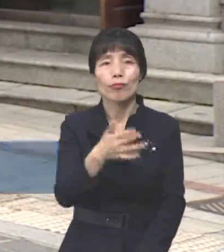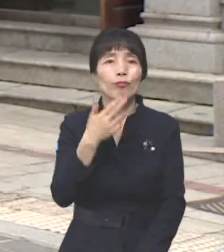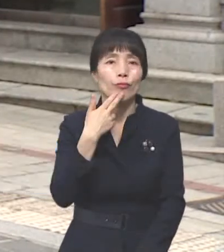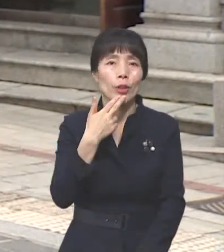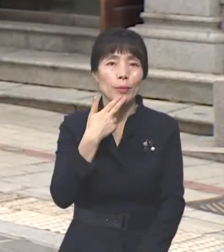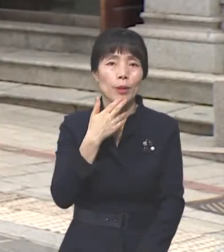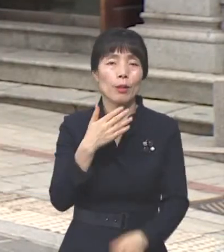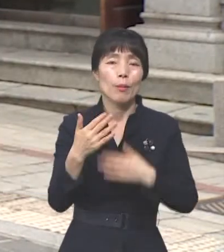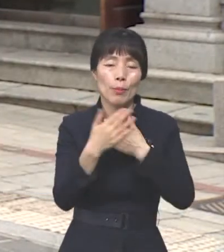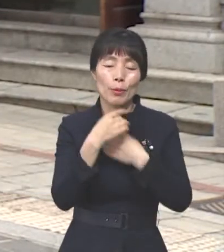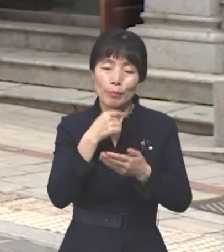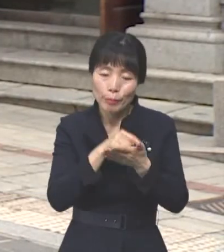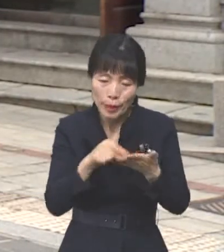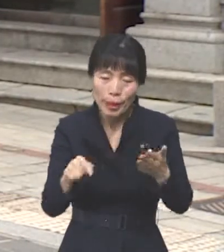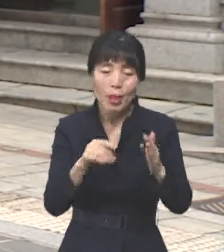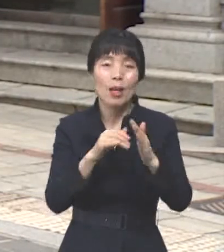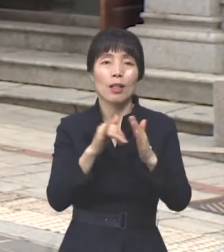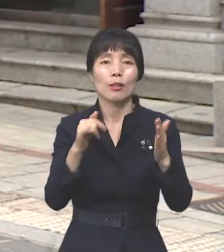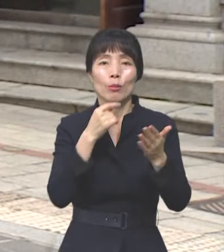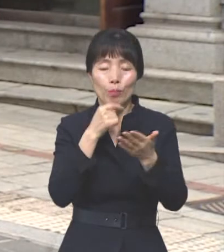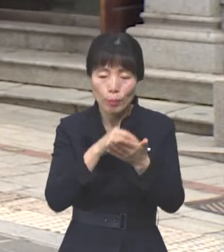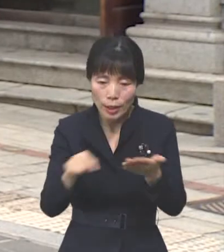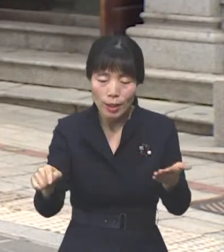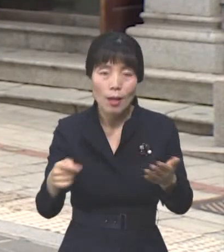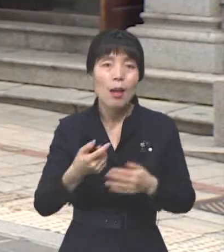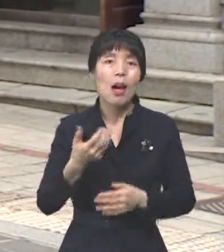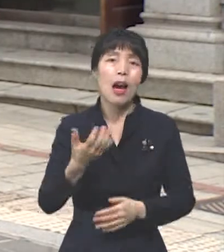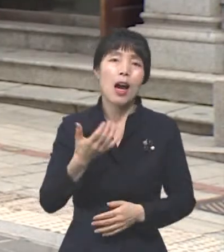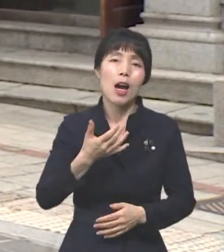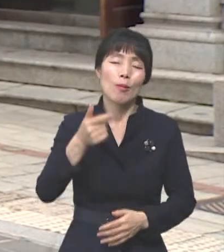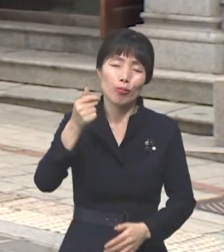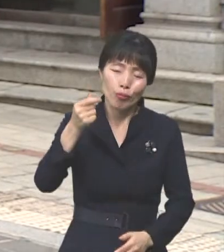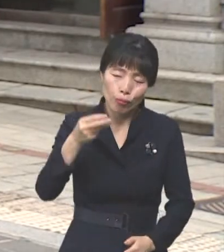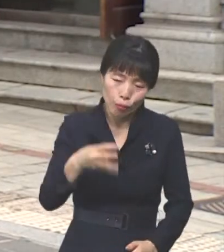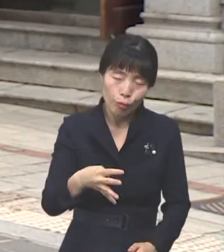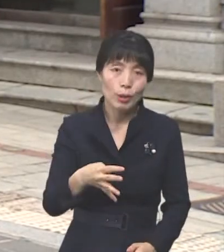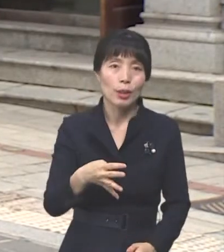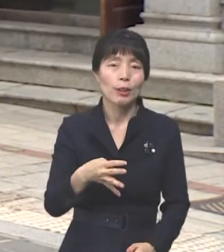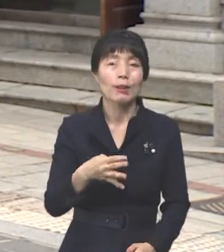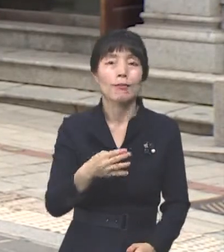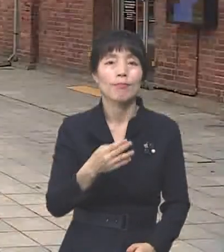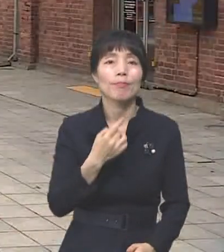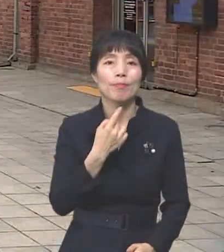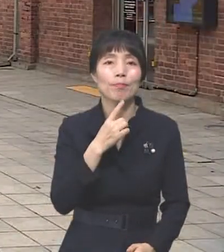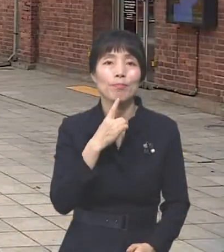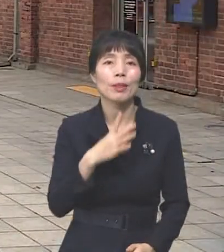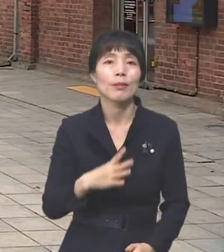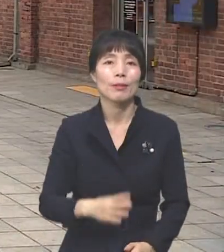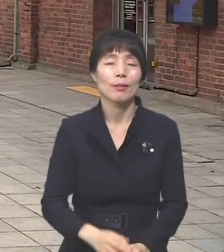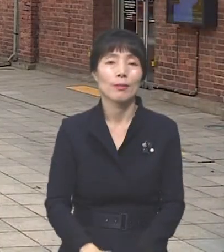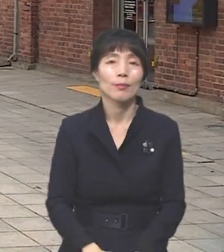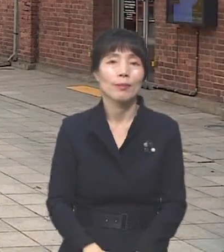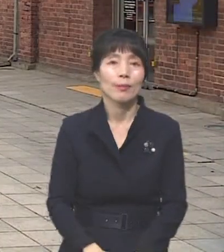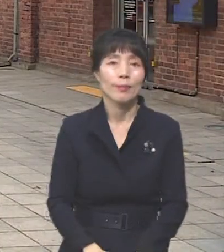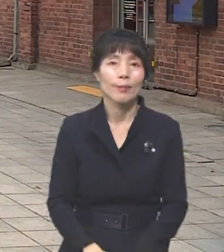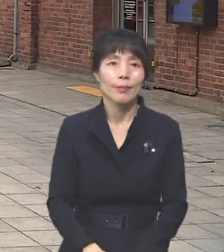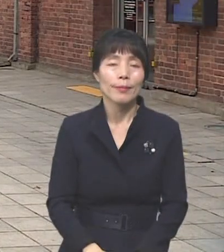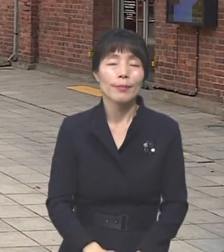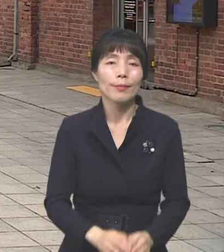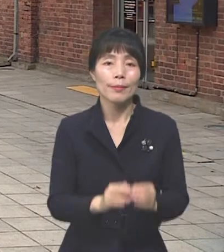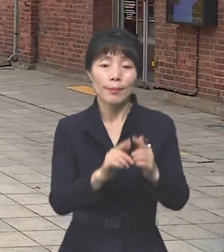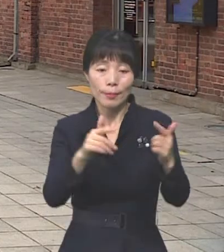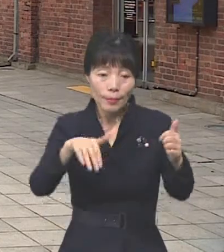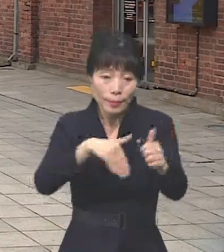건강을 잃게 되고 가족을 잃게 되고 수많은 아픔을 겪게 된 그러한 내용을 갖고 있습니다. 다양한 근현대사의